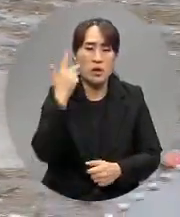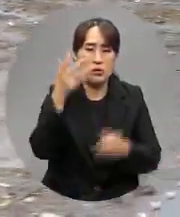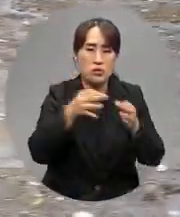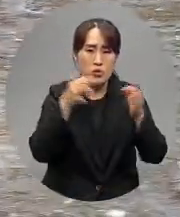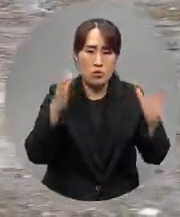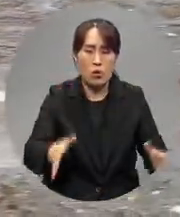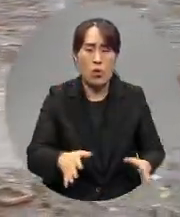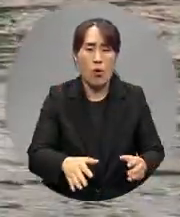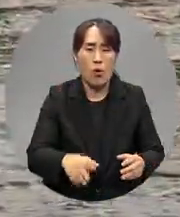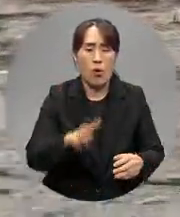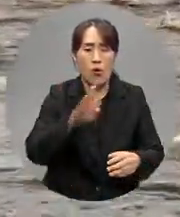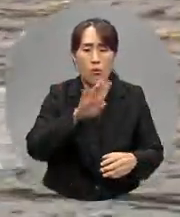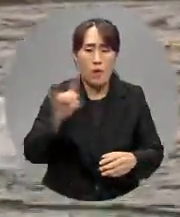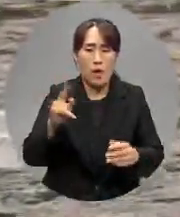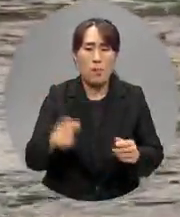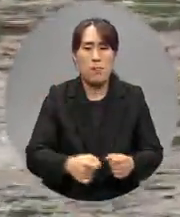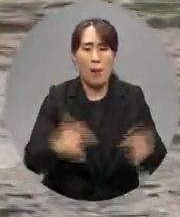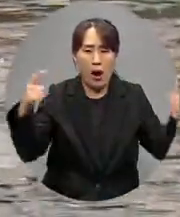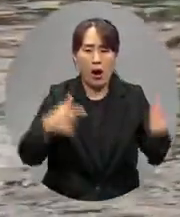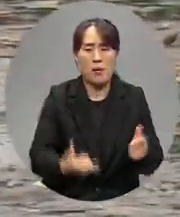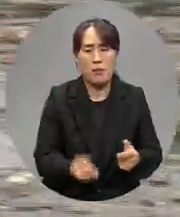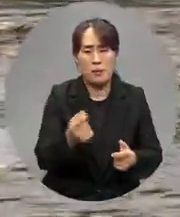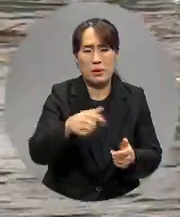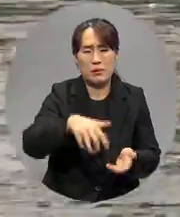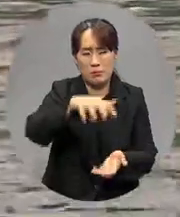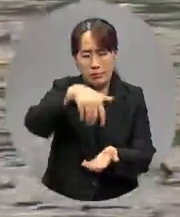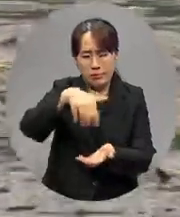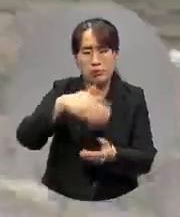배 가까이 늘며 서둘러 수거 작업을 벌이고 있습니다.